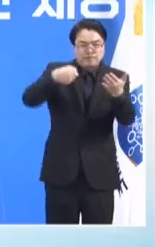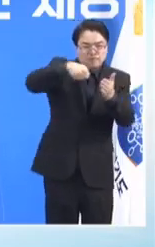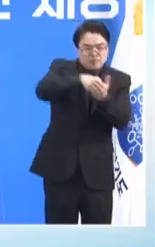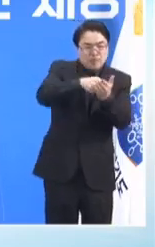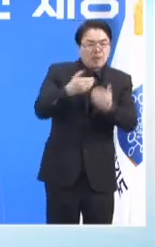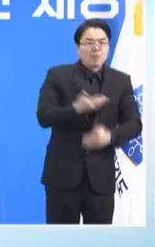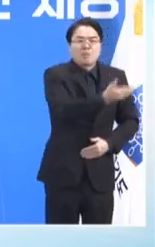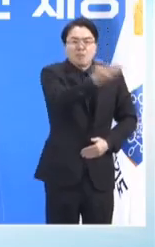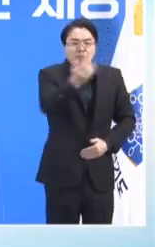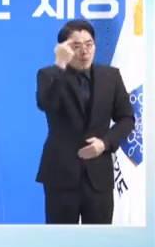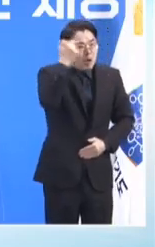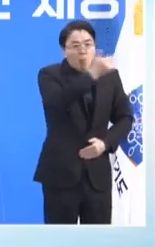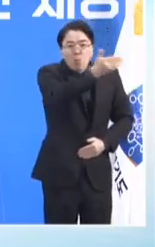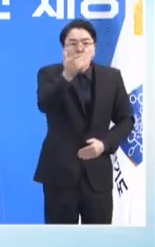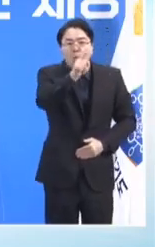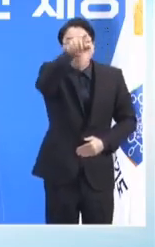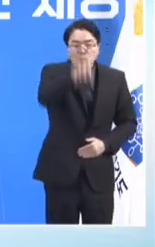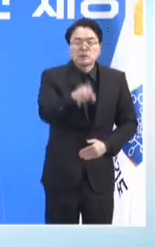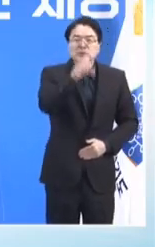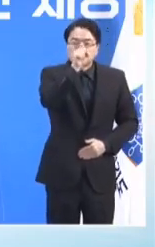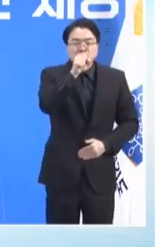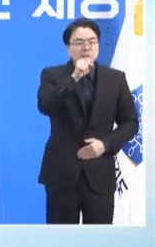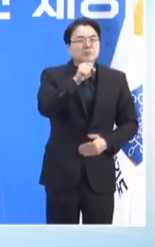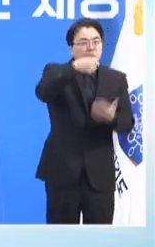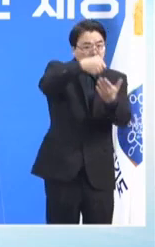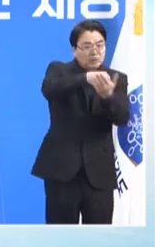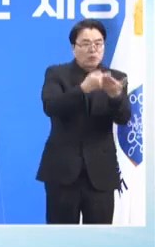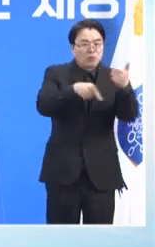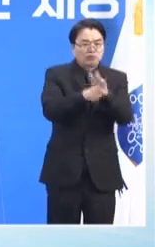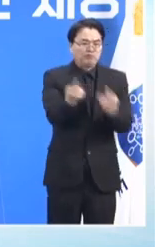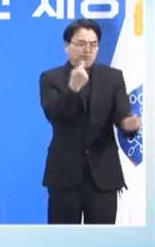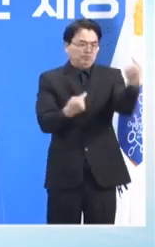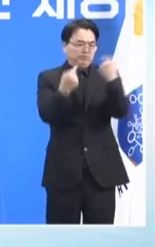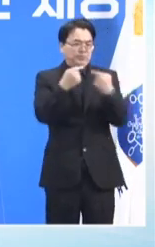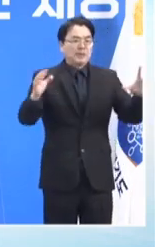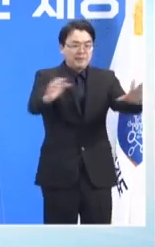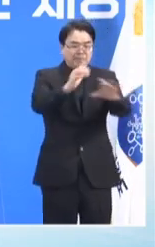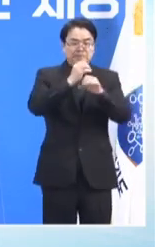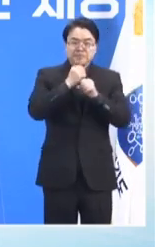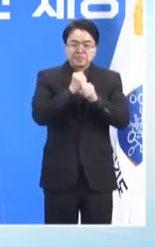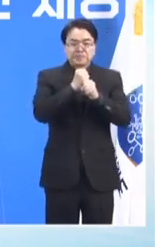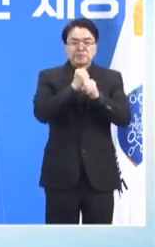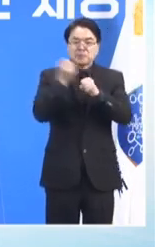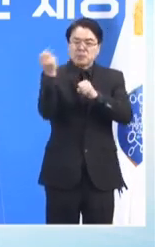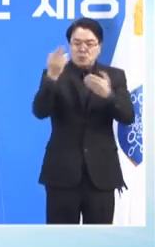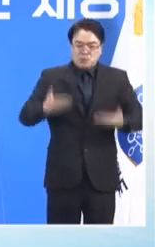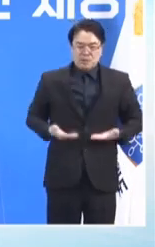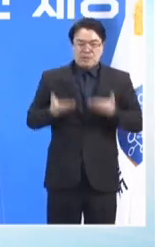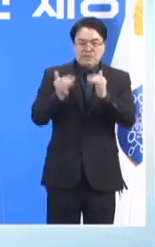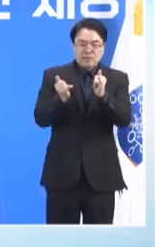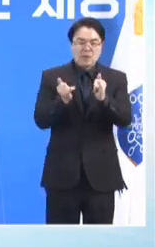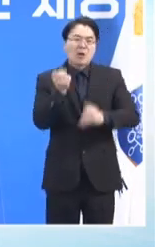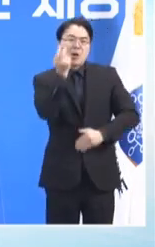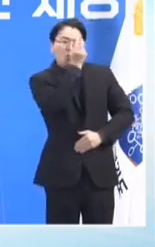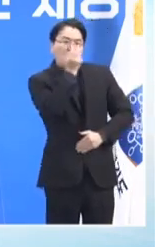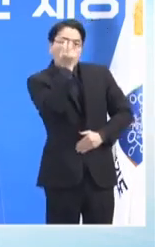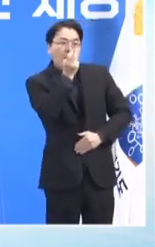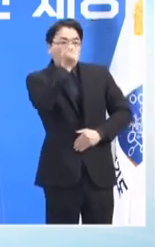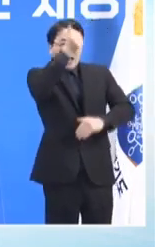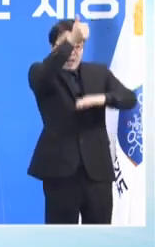대상으로 조류충돌 사례에 대한 신규 제보를 접수하고 기존 도내 자원봉사자들이 관찰 기록한